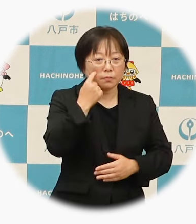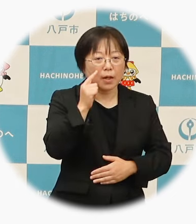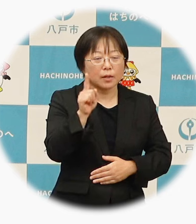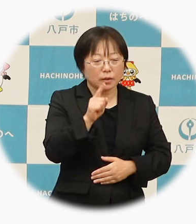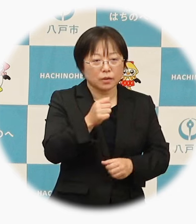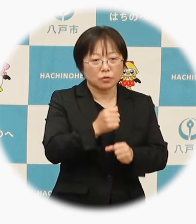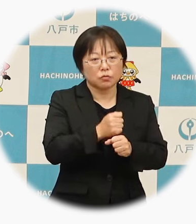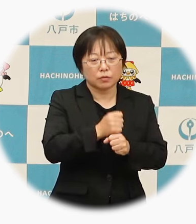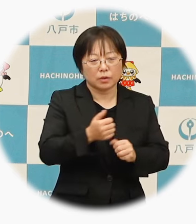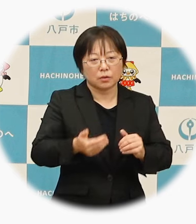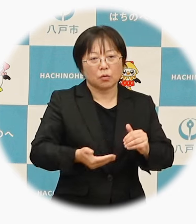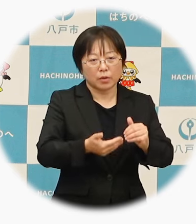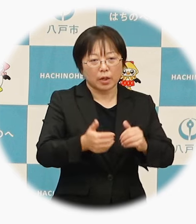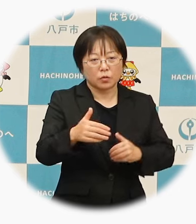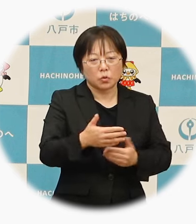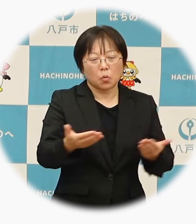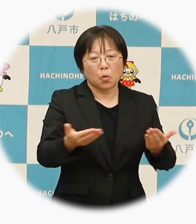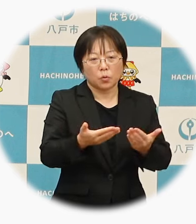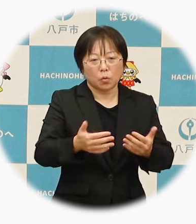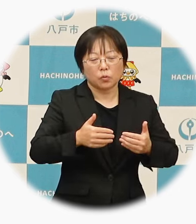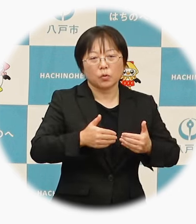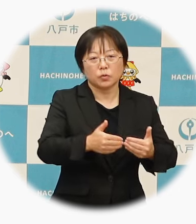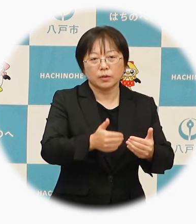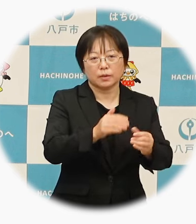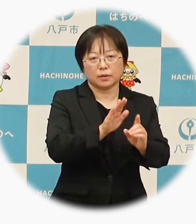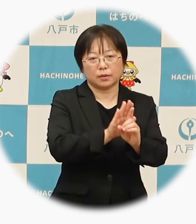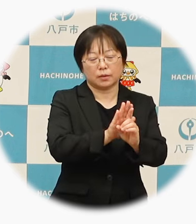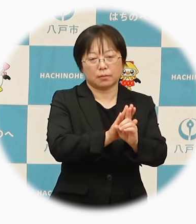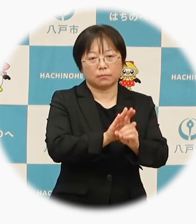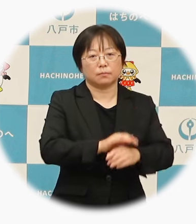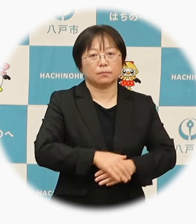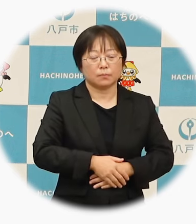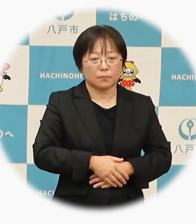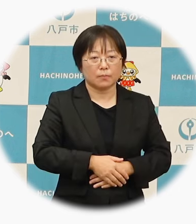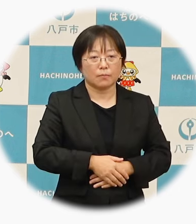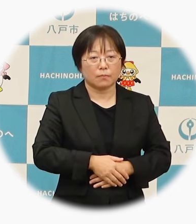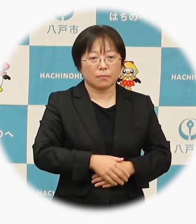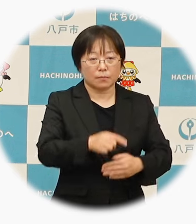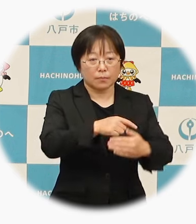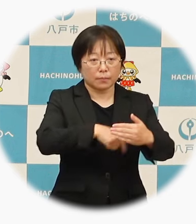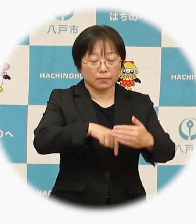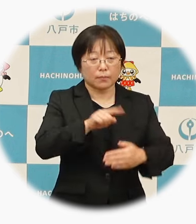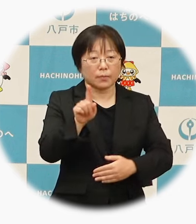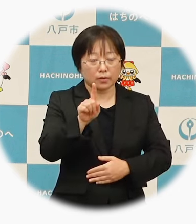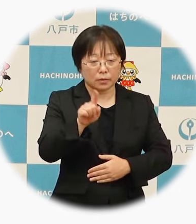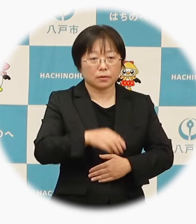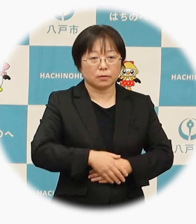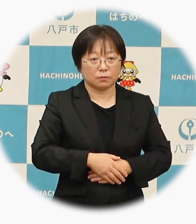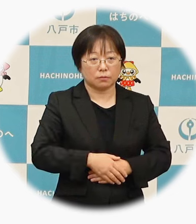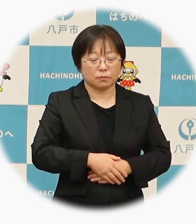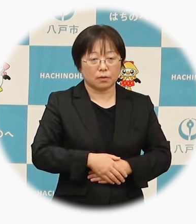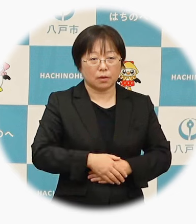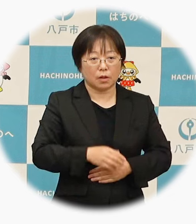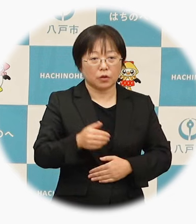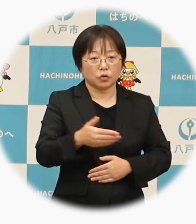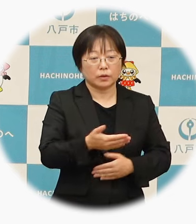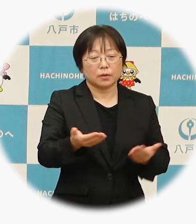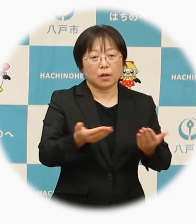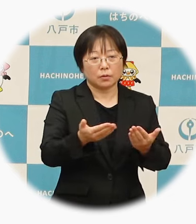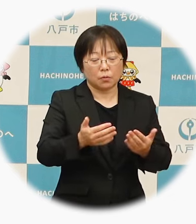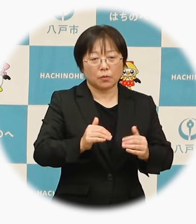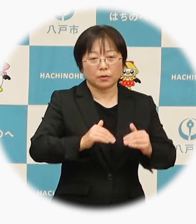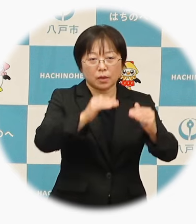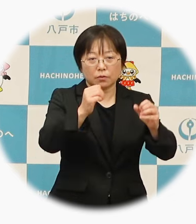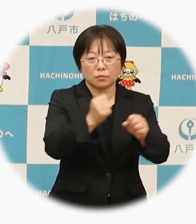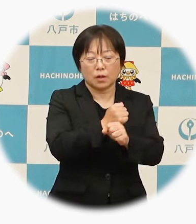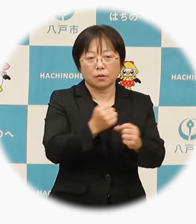り育てる漁業の推進に向けた支援についてであります。内容といたしましては水産業の成長